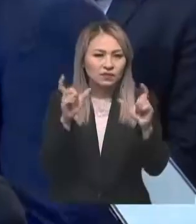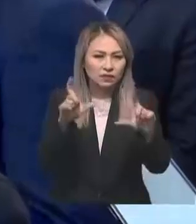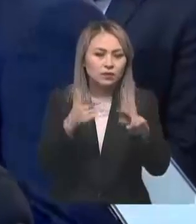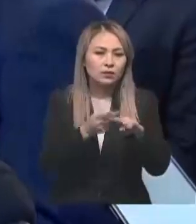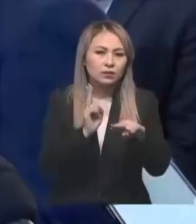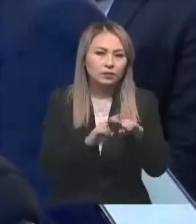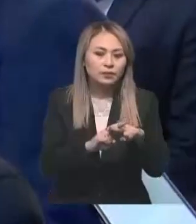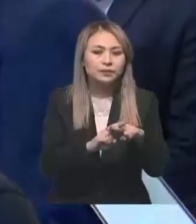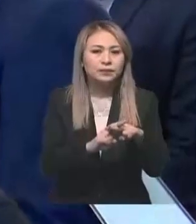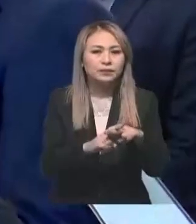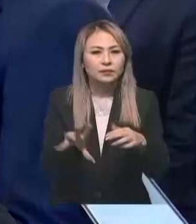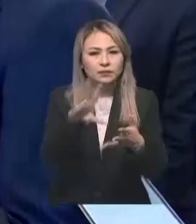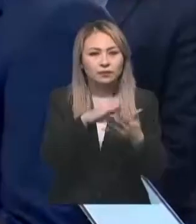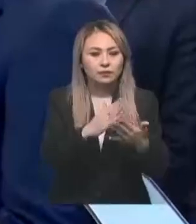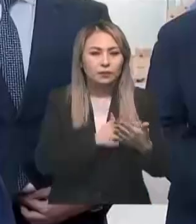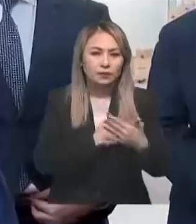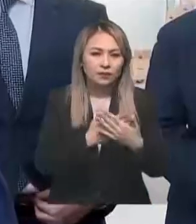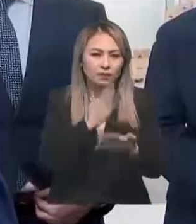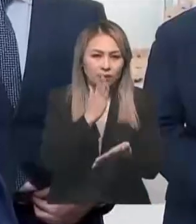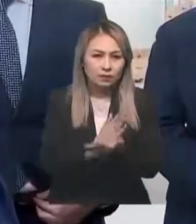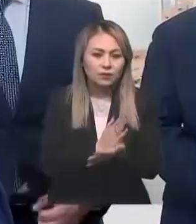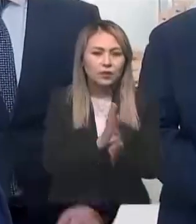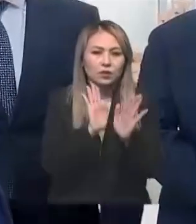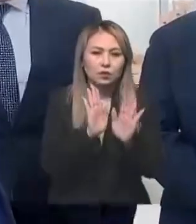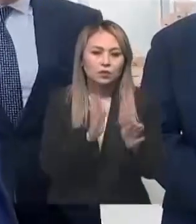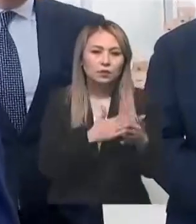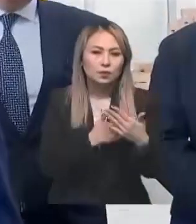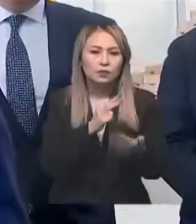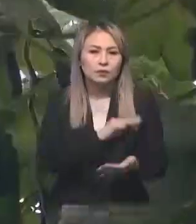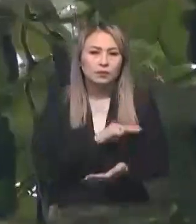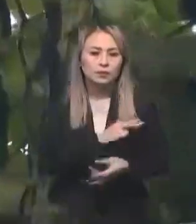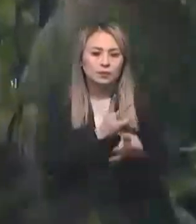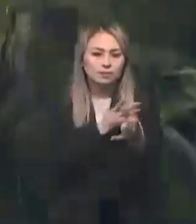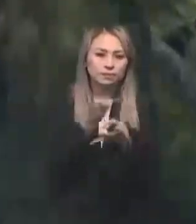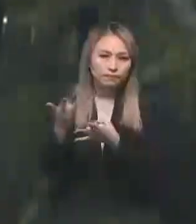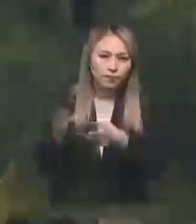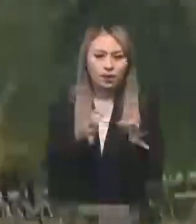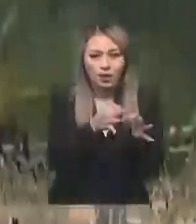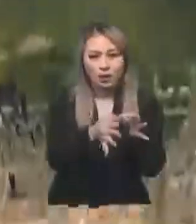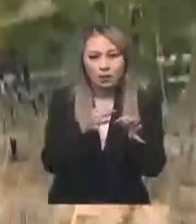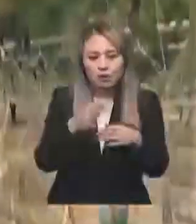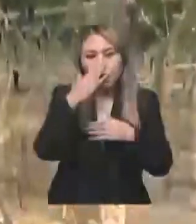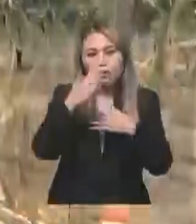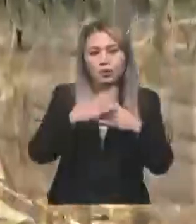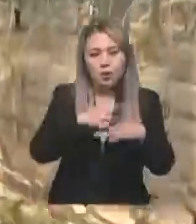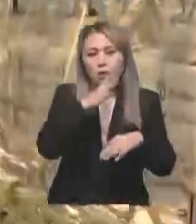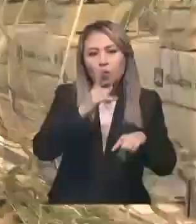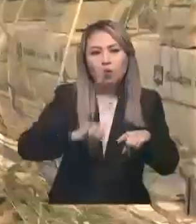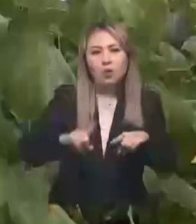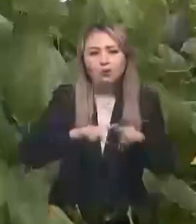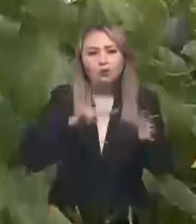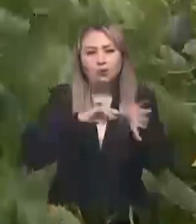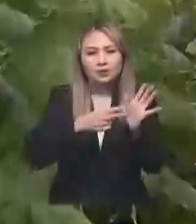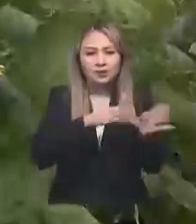Сондықтан бар перспектива бар, енді тек қана белсенді жұмыс жасау керек. Аймақта алдағы уақытта бірқатар инвестициялық жобалар